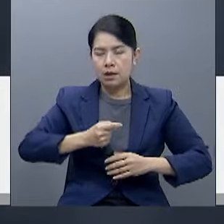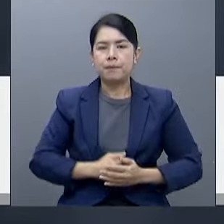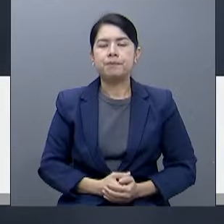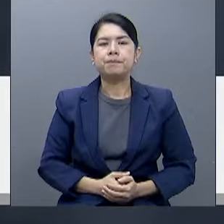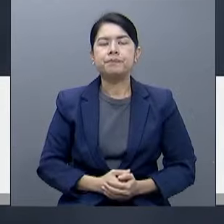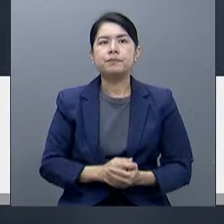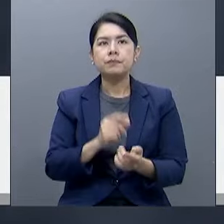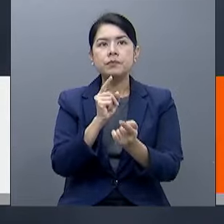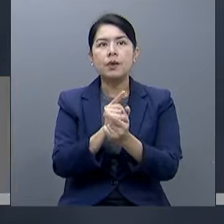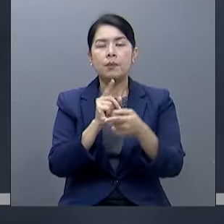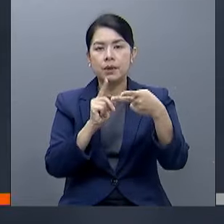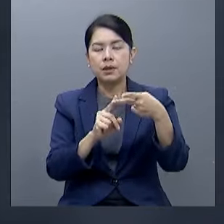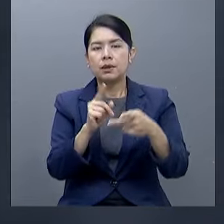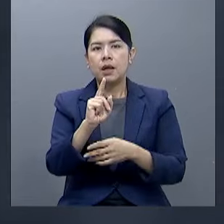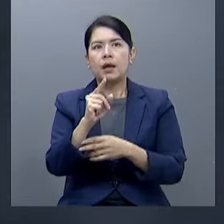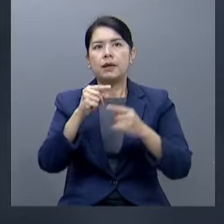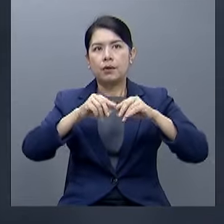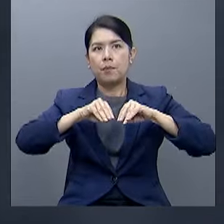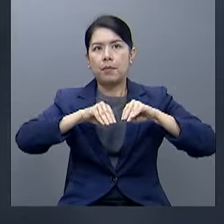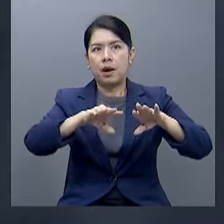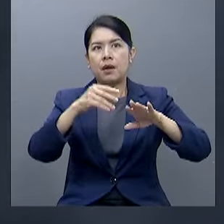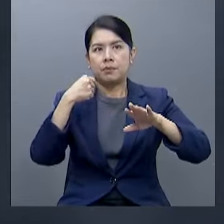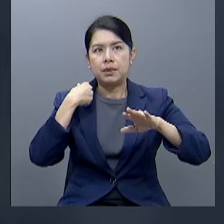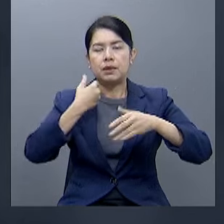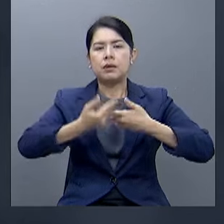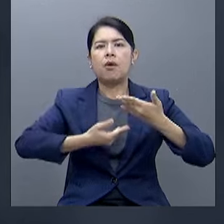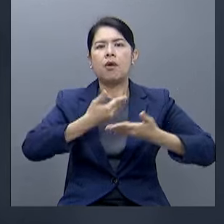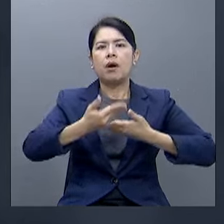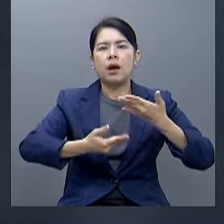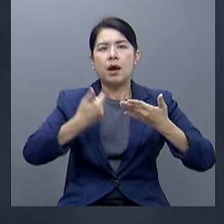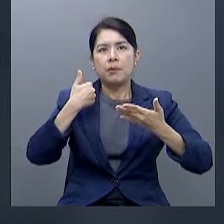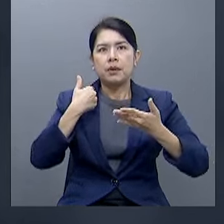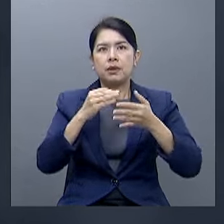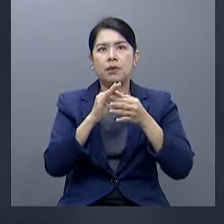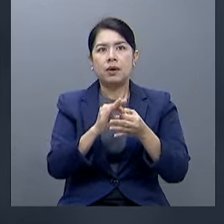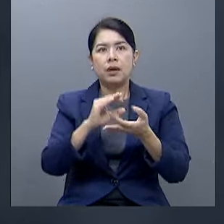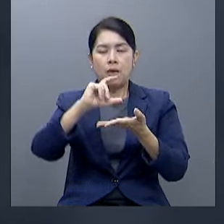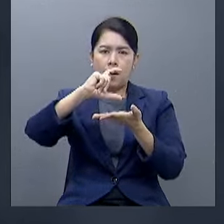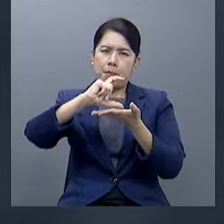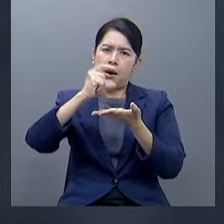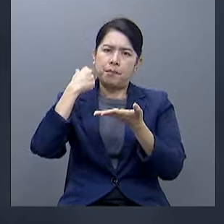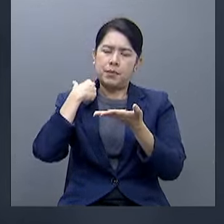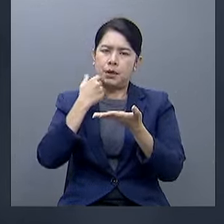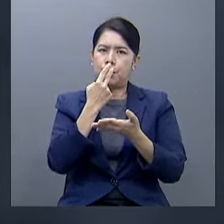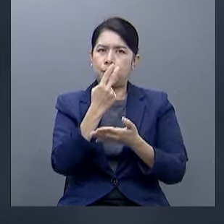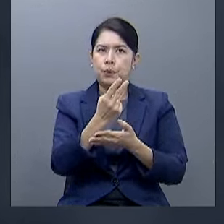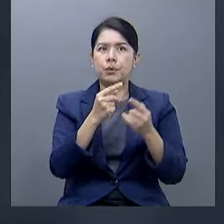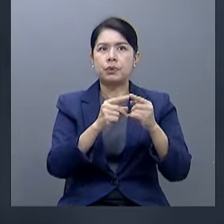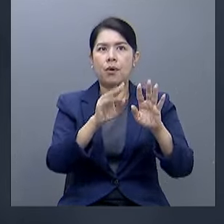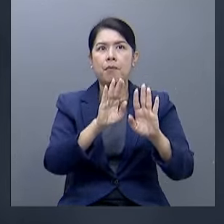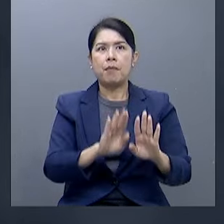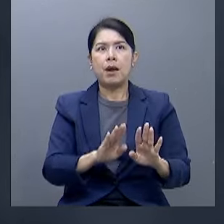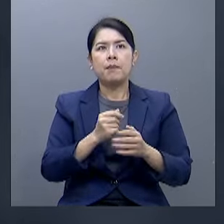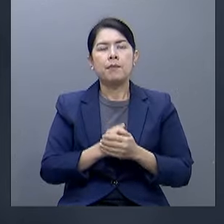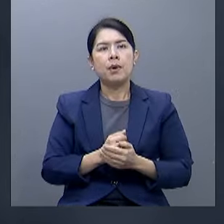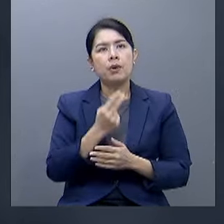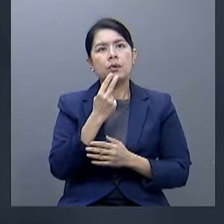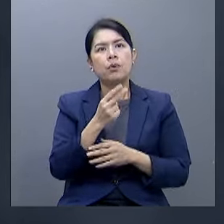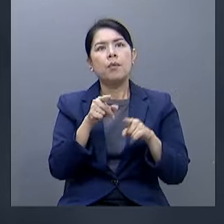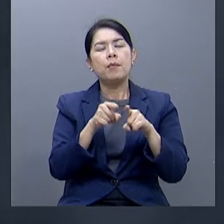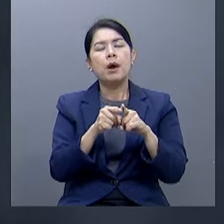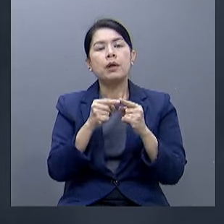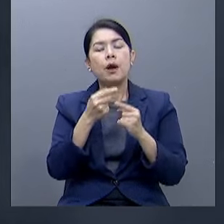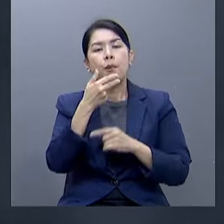พบก็คือการประกาศขายพอร์ตบุหรี่ไฟฟ้าค่ะคุณผู้ชมจะเห็นนะคะว่ารูปลักษณ์เนี่ยถ้าดูก็คิดว่าเป็นขนม